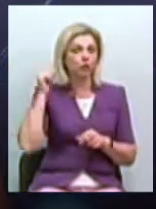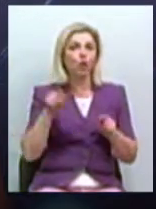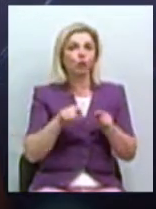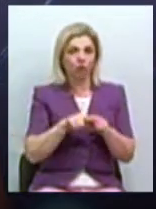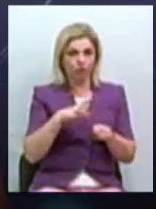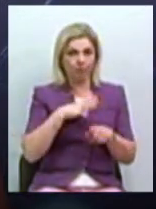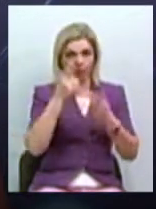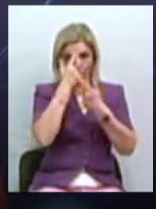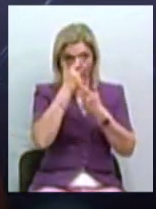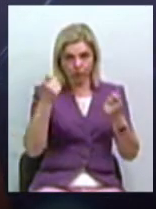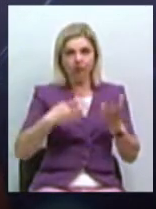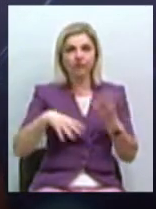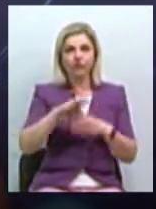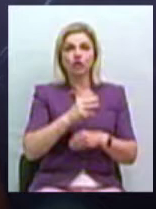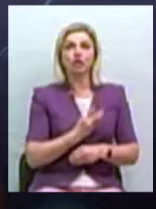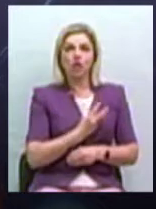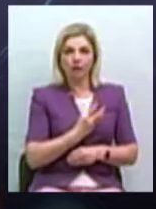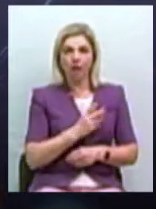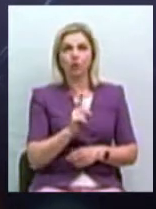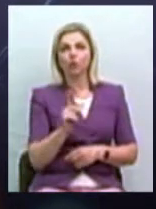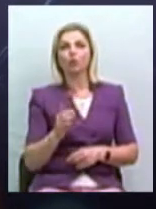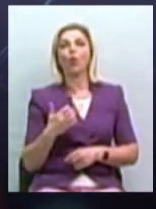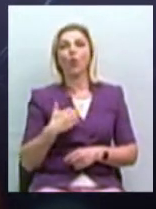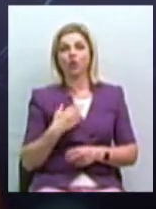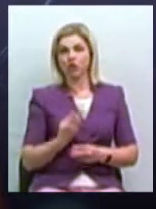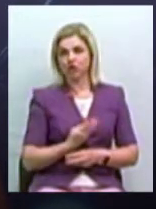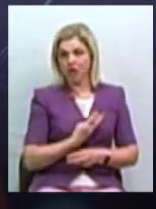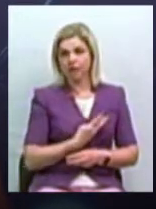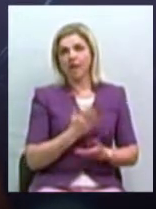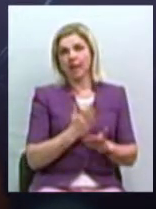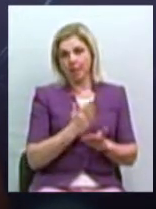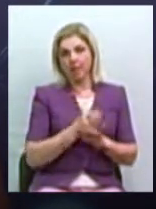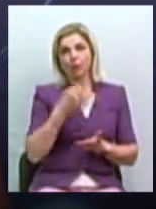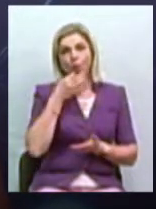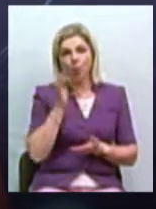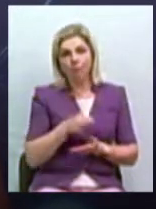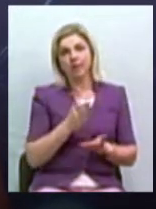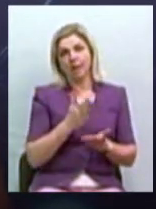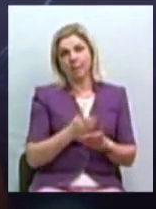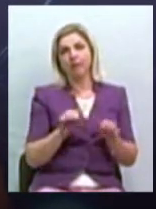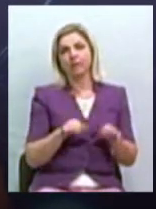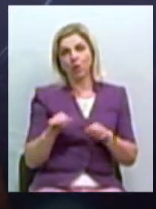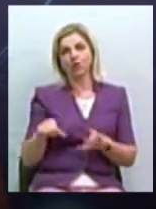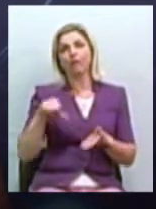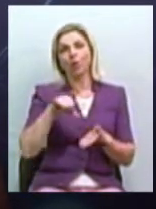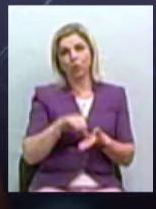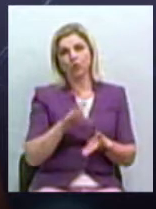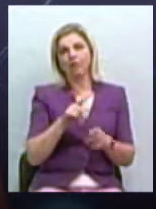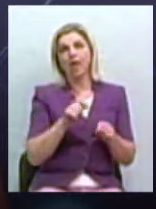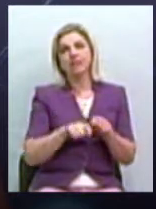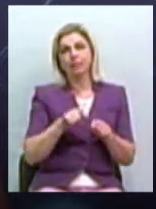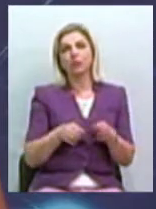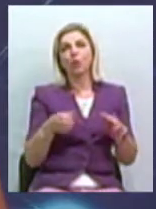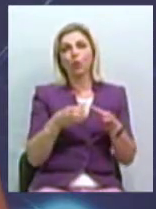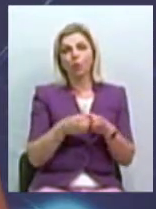оголошення. Всі бажаючі експерти, які виявили бажання і мають відповідний досвід, мали можливість брати участь у експертній групі